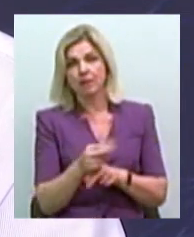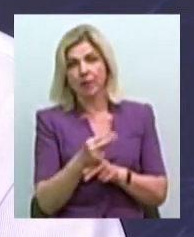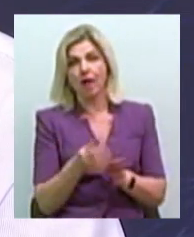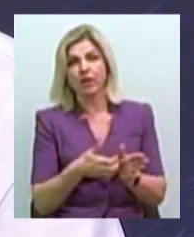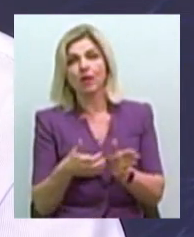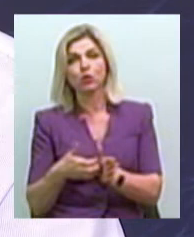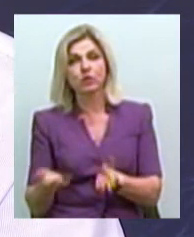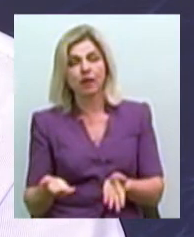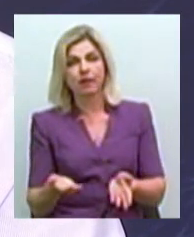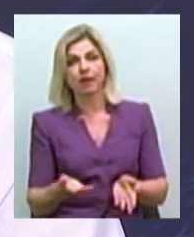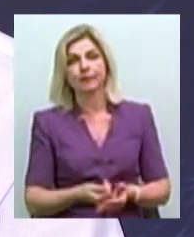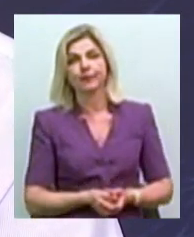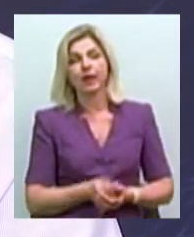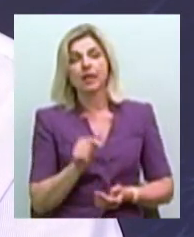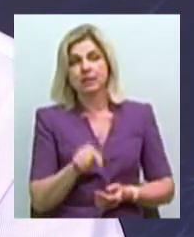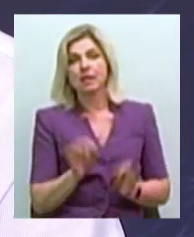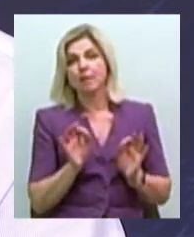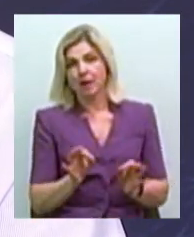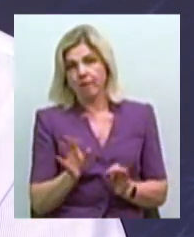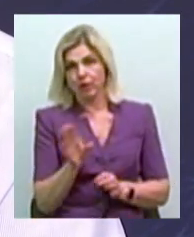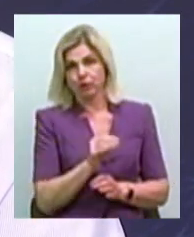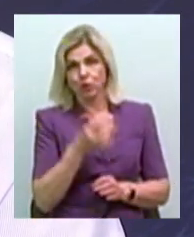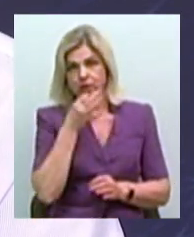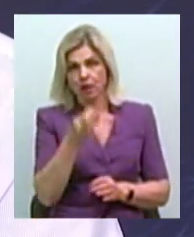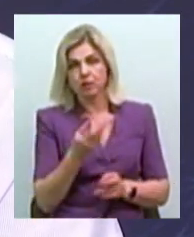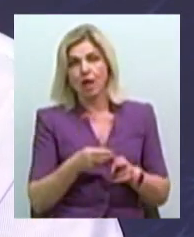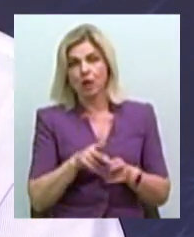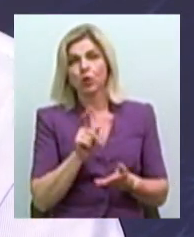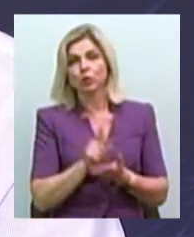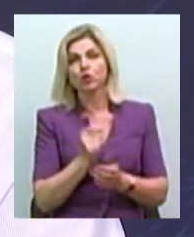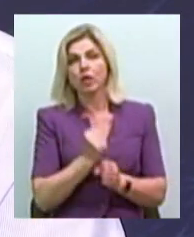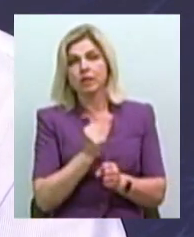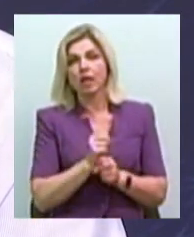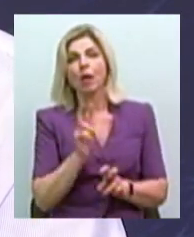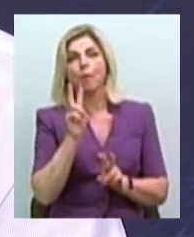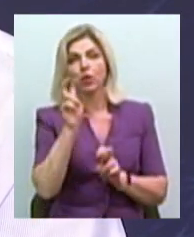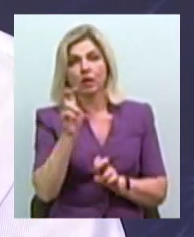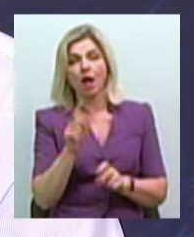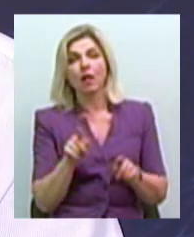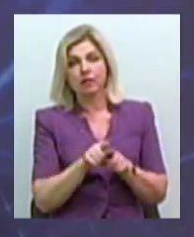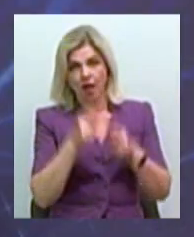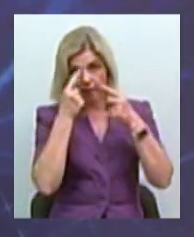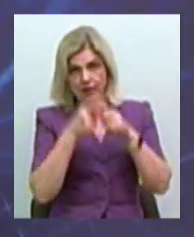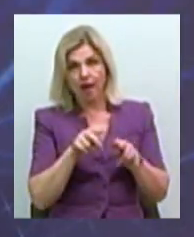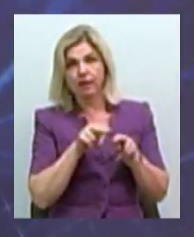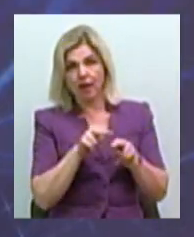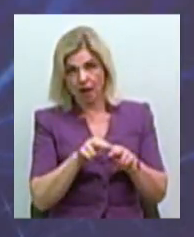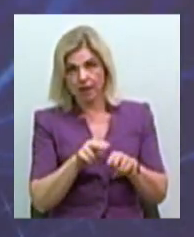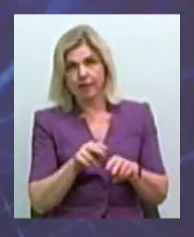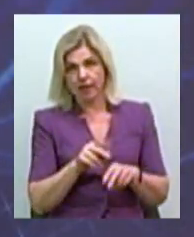недостатки. Здесь правильно все сказали, це повинні робити подрядчики. Так само технагляд стежить за цим? Да,